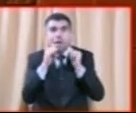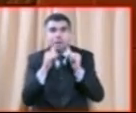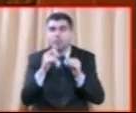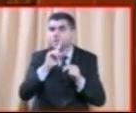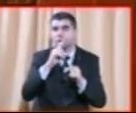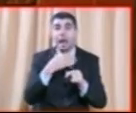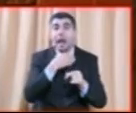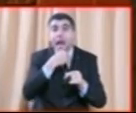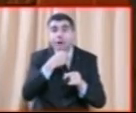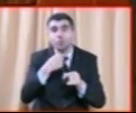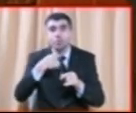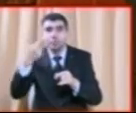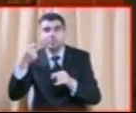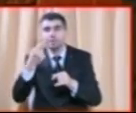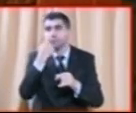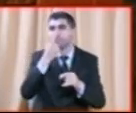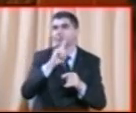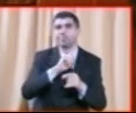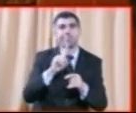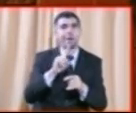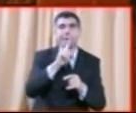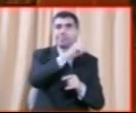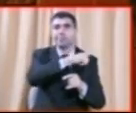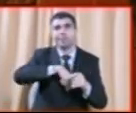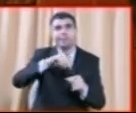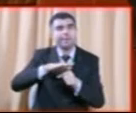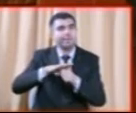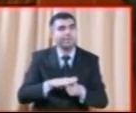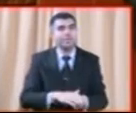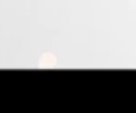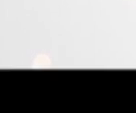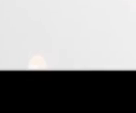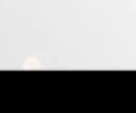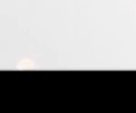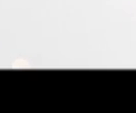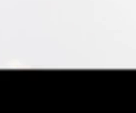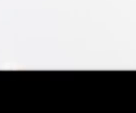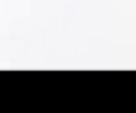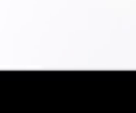لمن يريد أن يمس أمن المواطن وأمن الوطن. شكرا سيد الرئيس.